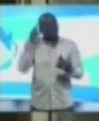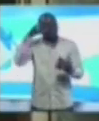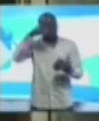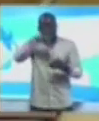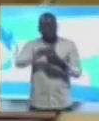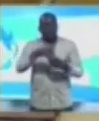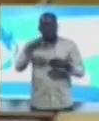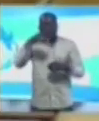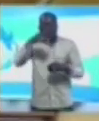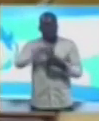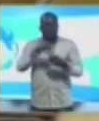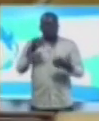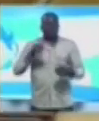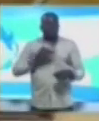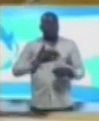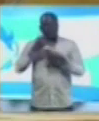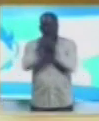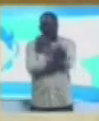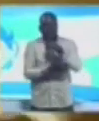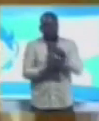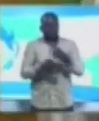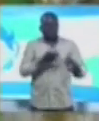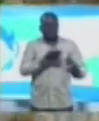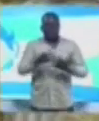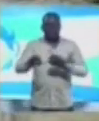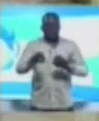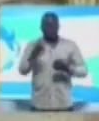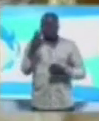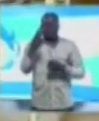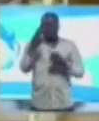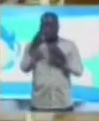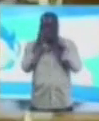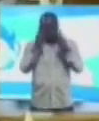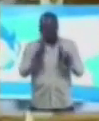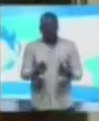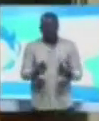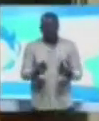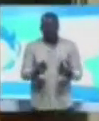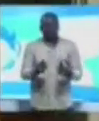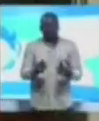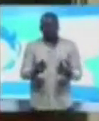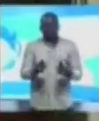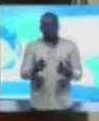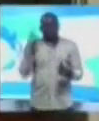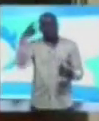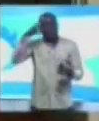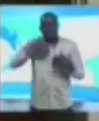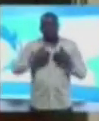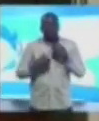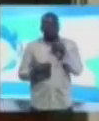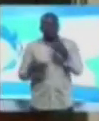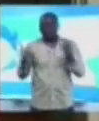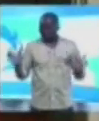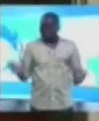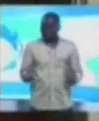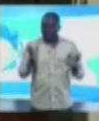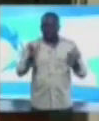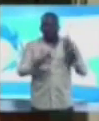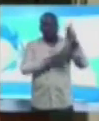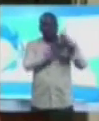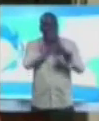mon pays. Au cours des échanges entre les deux personnalités, Anna Maria Torre Blanca a réaffirmé ses encouragements au